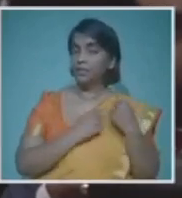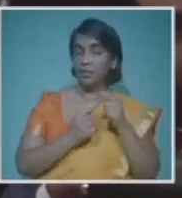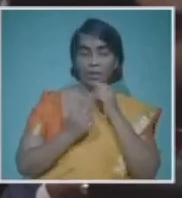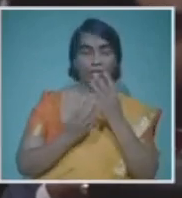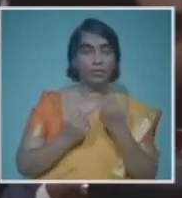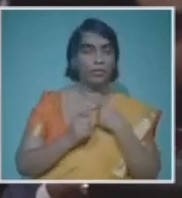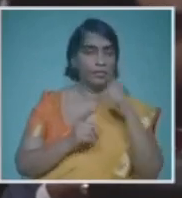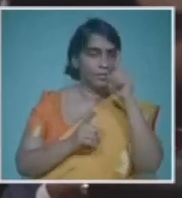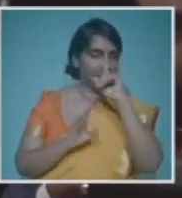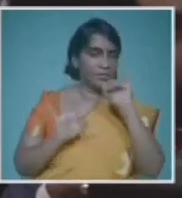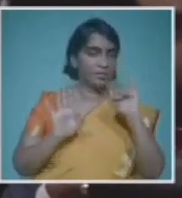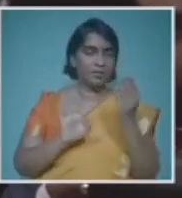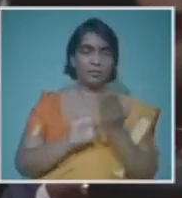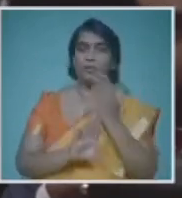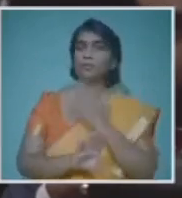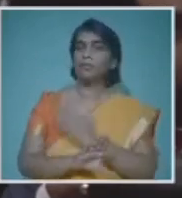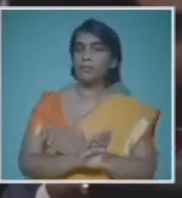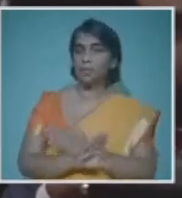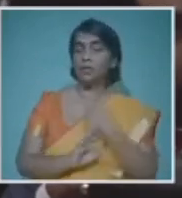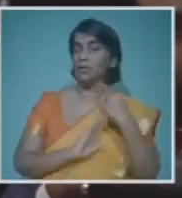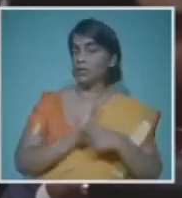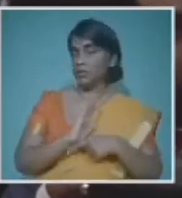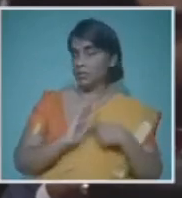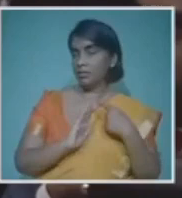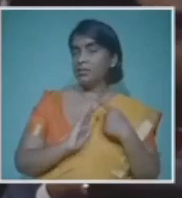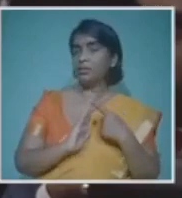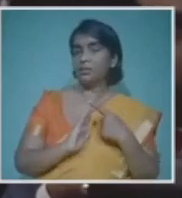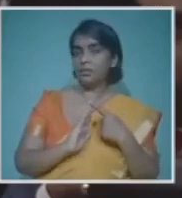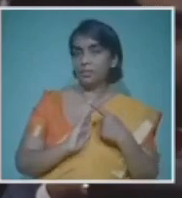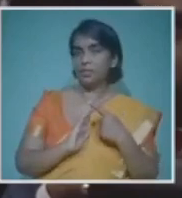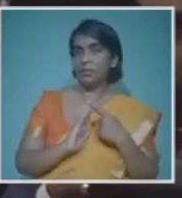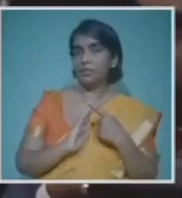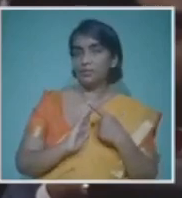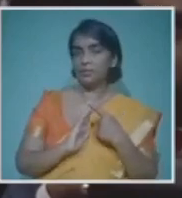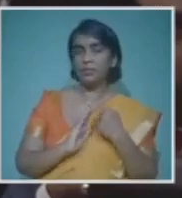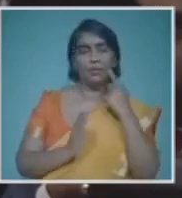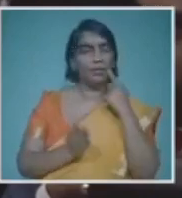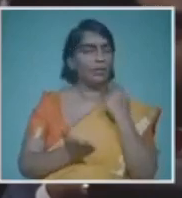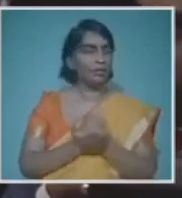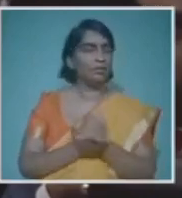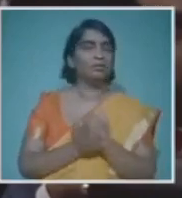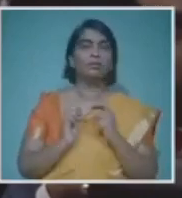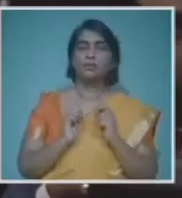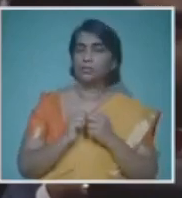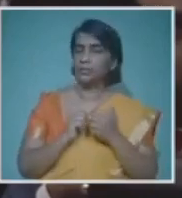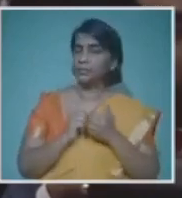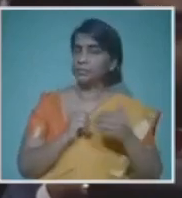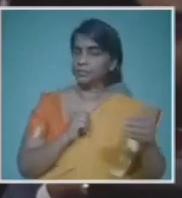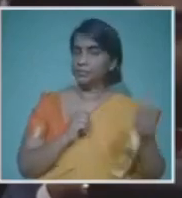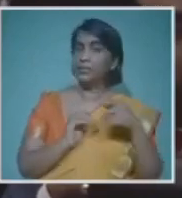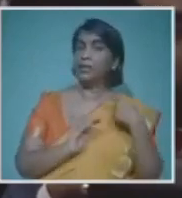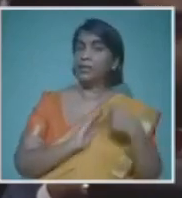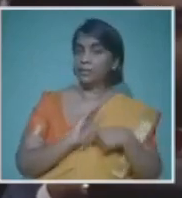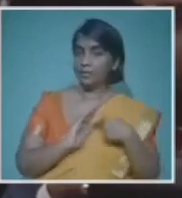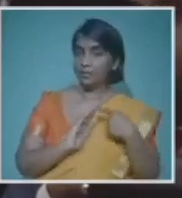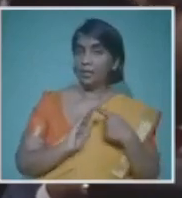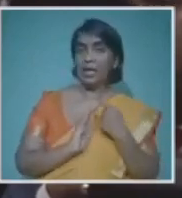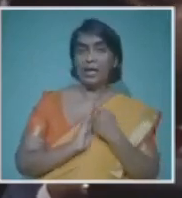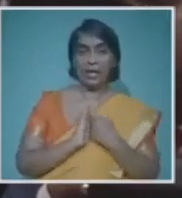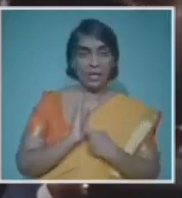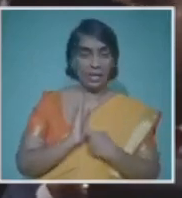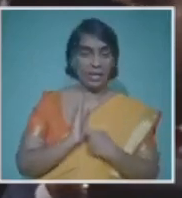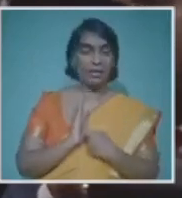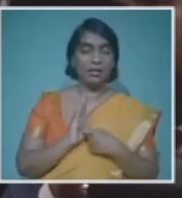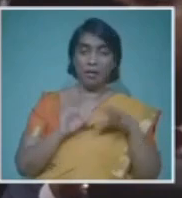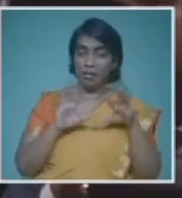මීට මාස 6කට කලින් රට ඉතාමත්ම අමාරු තත්ත්වයකට වැටිලා රටේ නීති